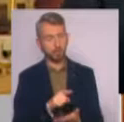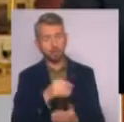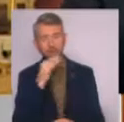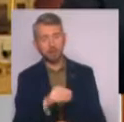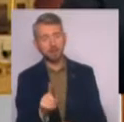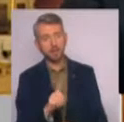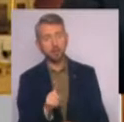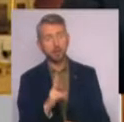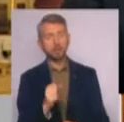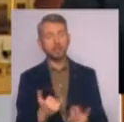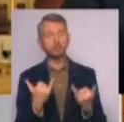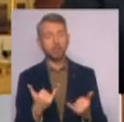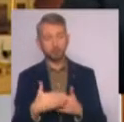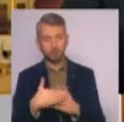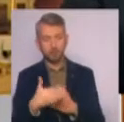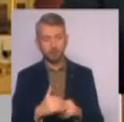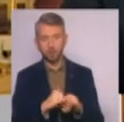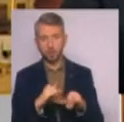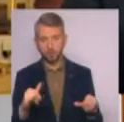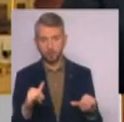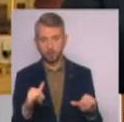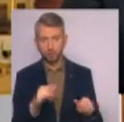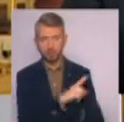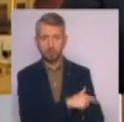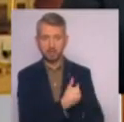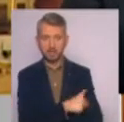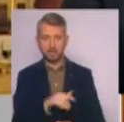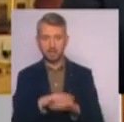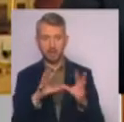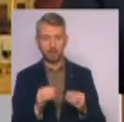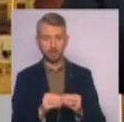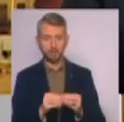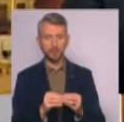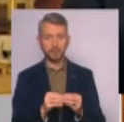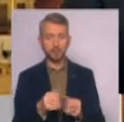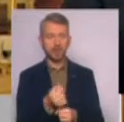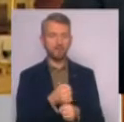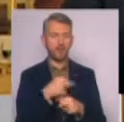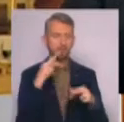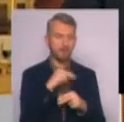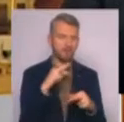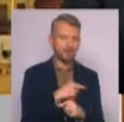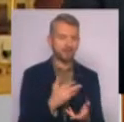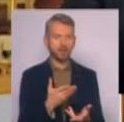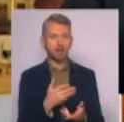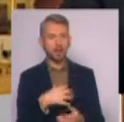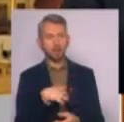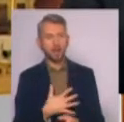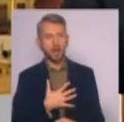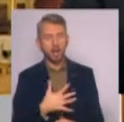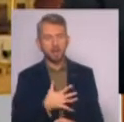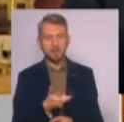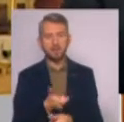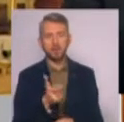що на сучасному етапі розвитку медицини взагалі, фармації, фармакології, бронхіальна астма